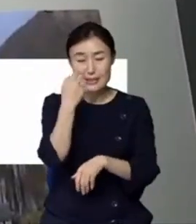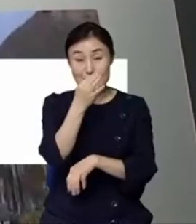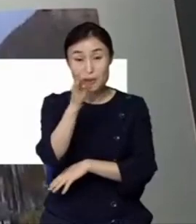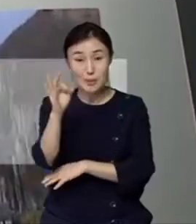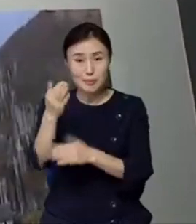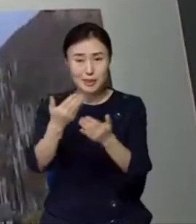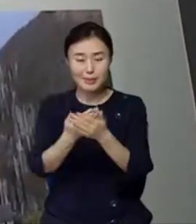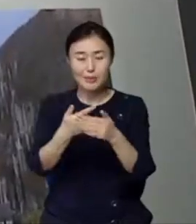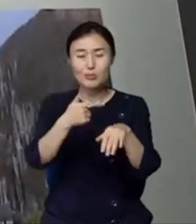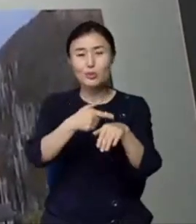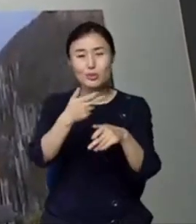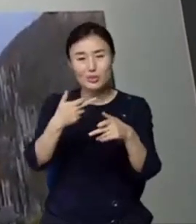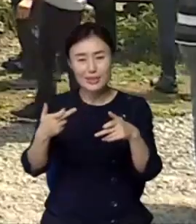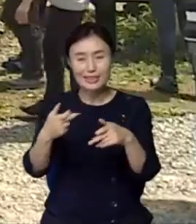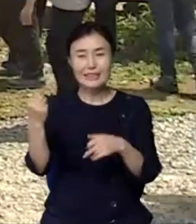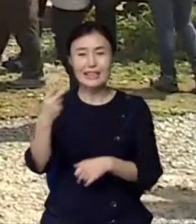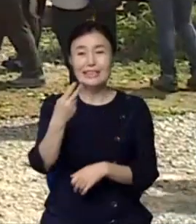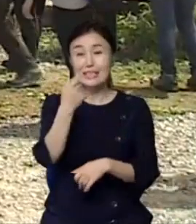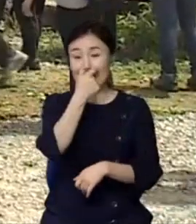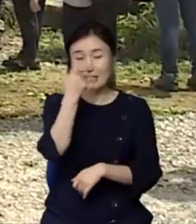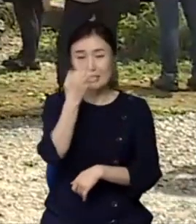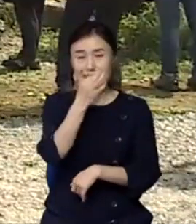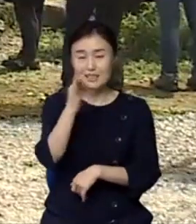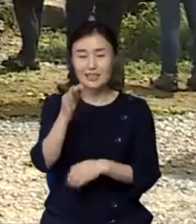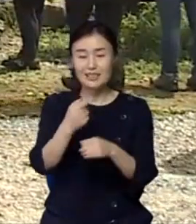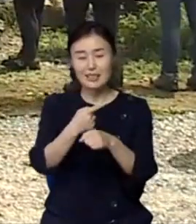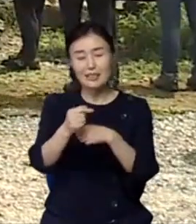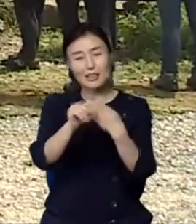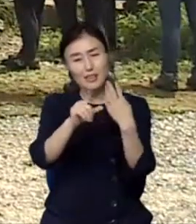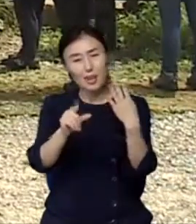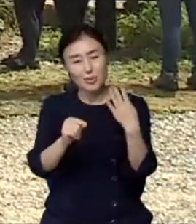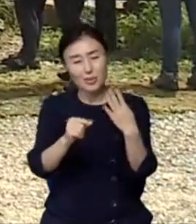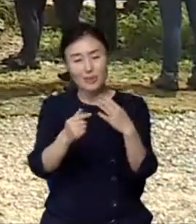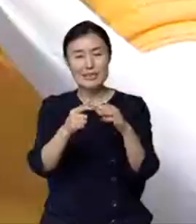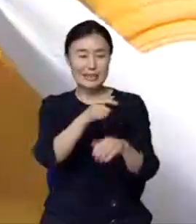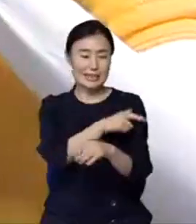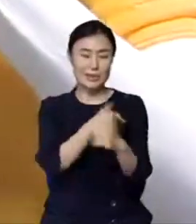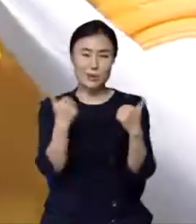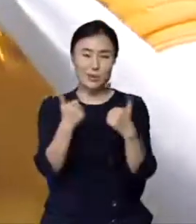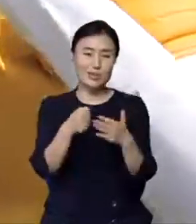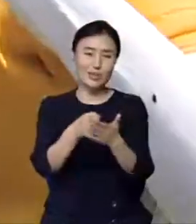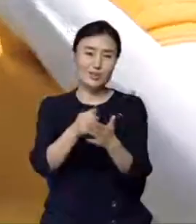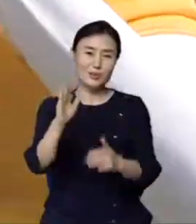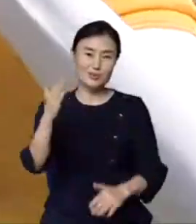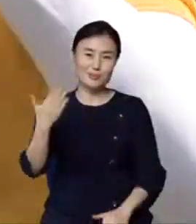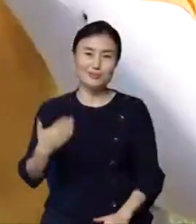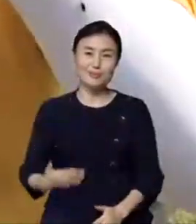무등산권의 재인증 여부는 내년 4월 유네스코 집행이사회에서 결정됩니다.